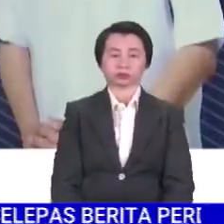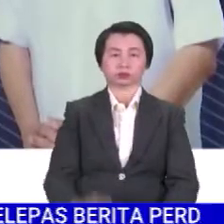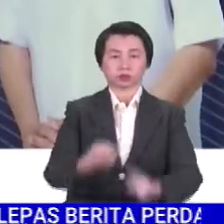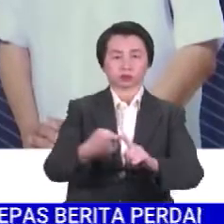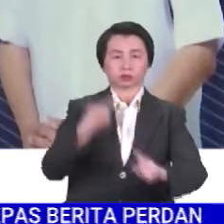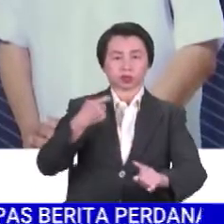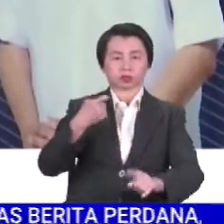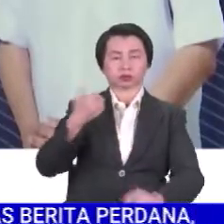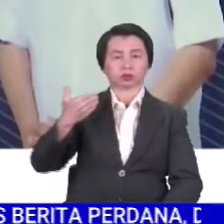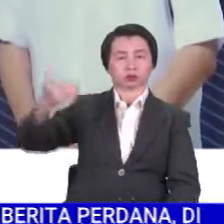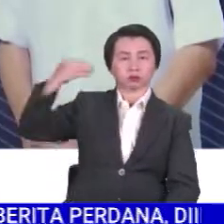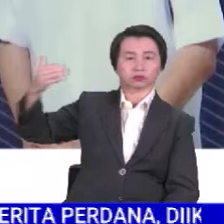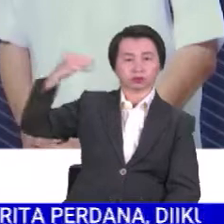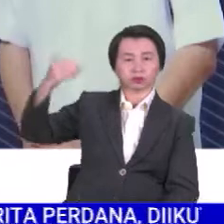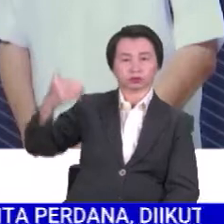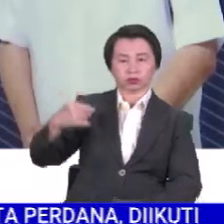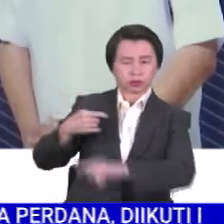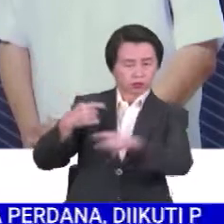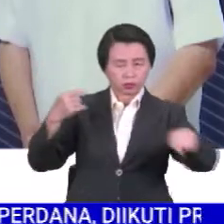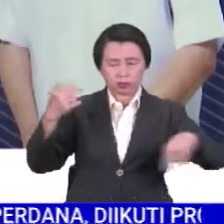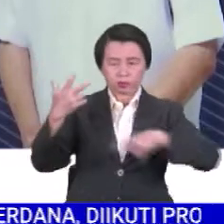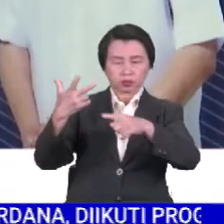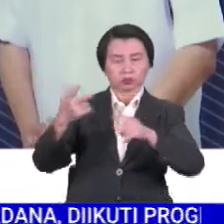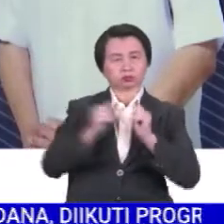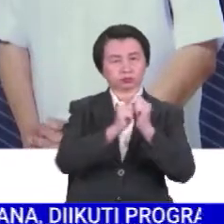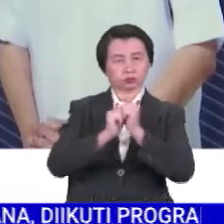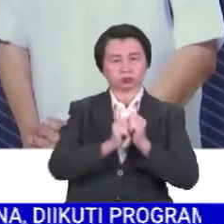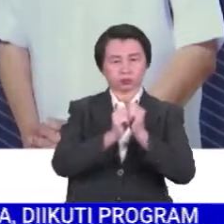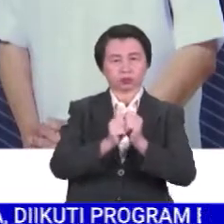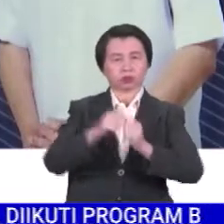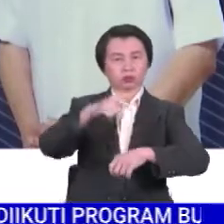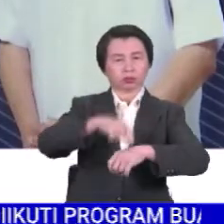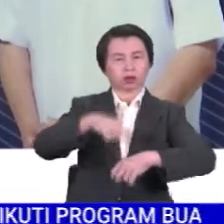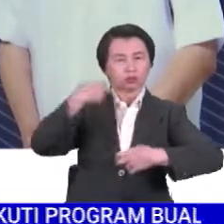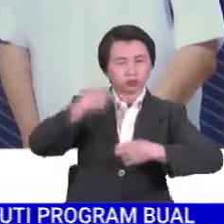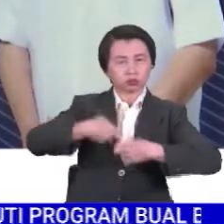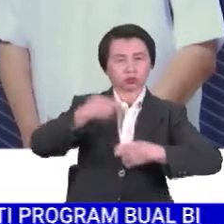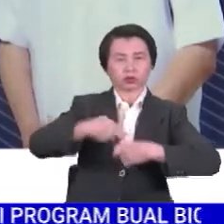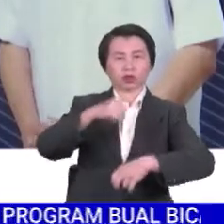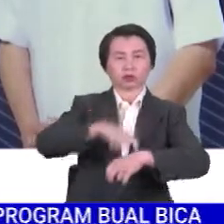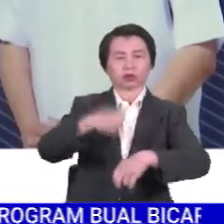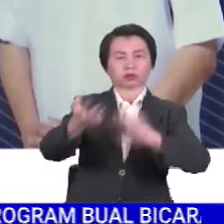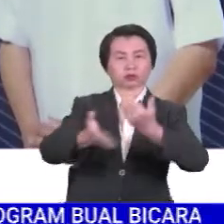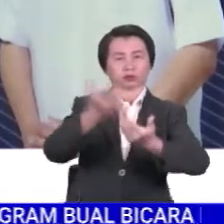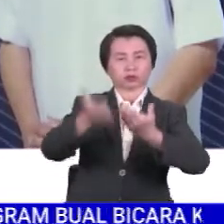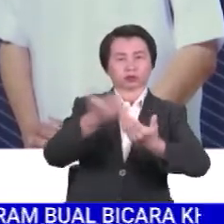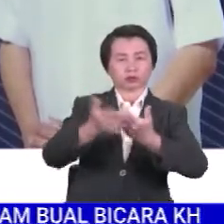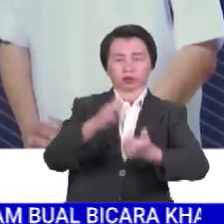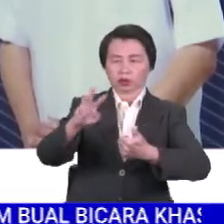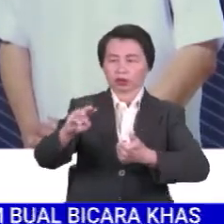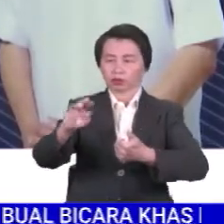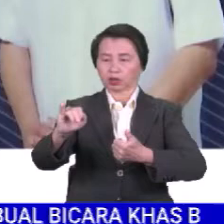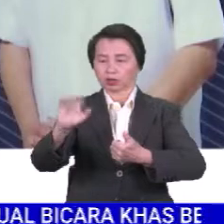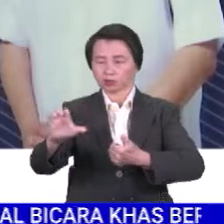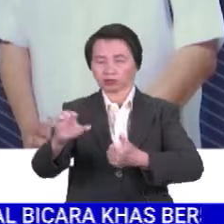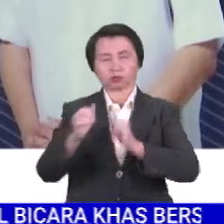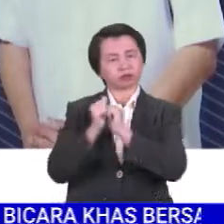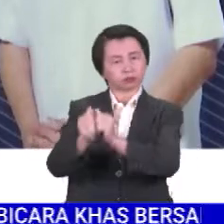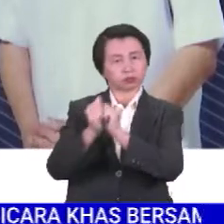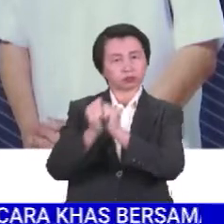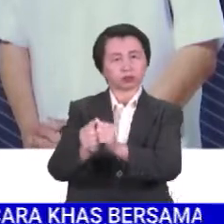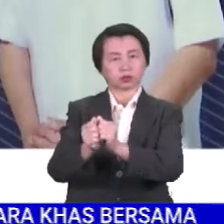Daripada dulu, kita bersama. Waktu susah, waktu senang, MIC bersama kita.